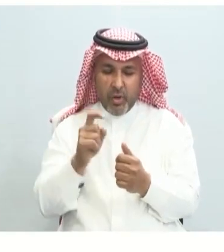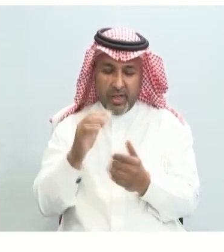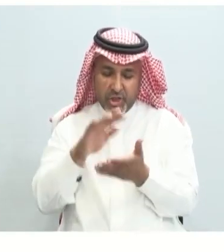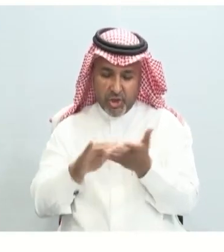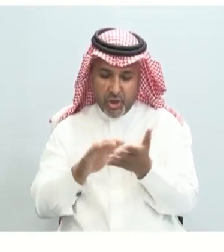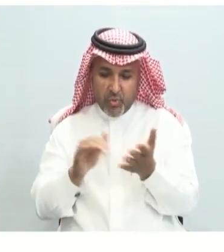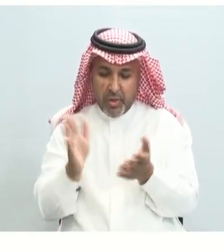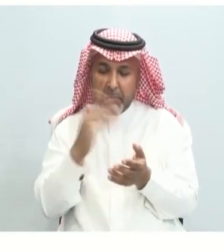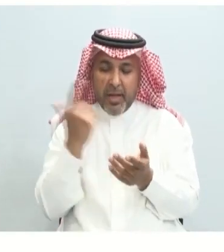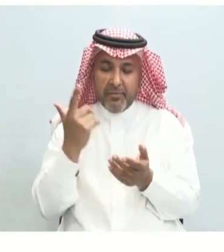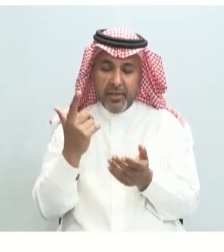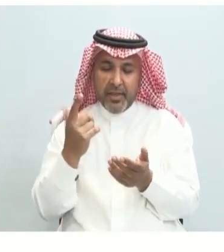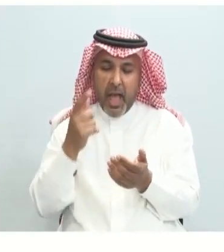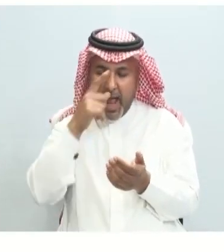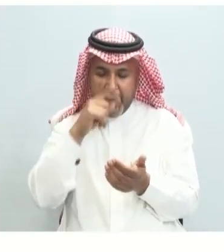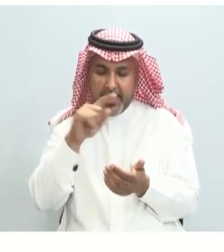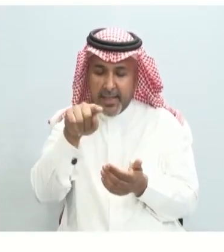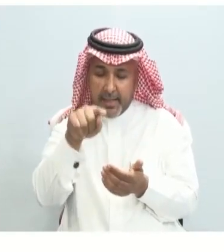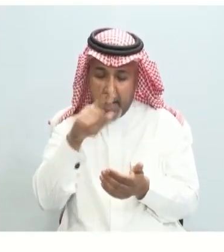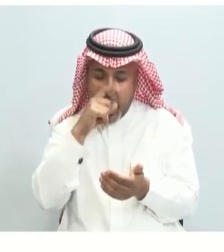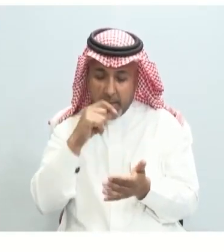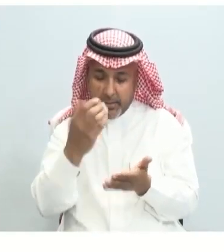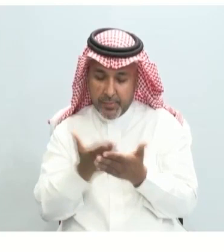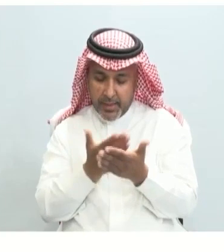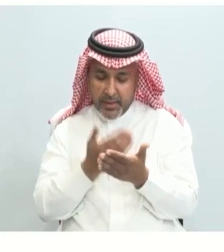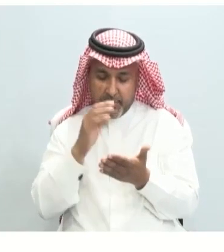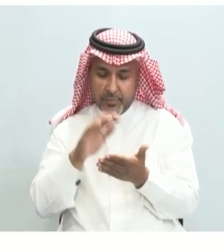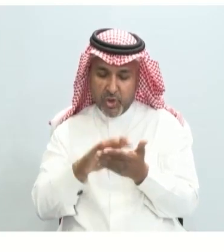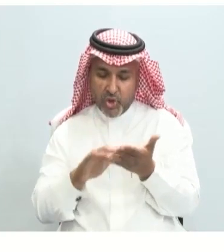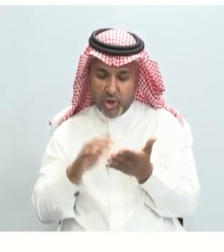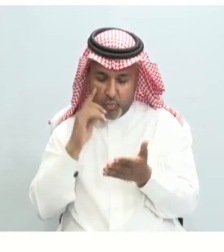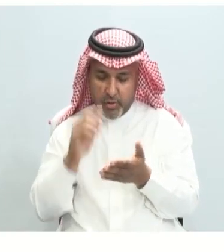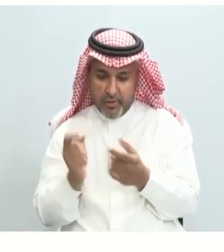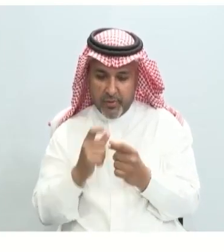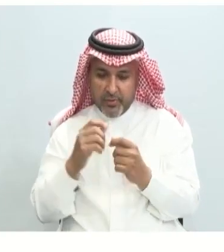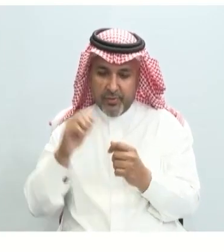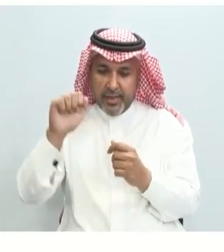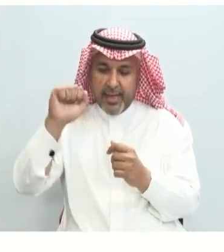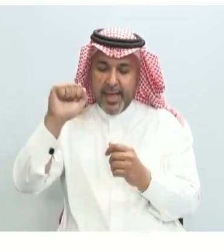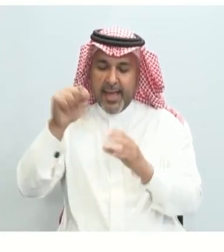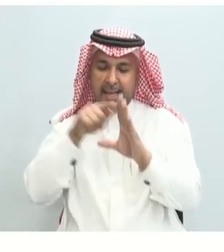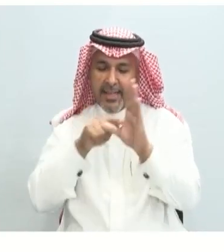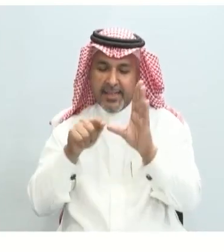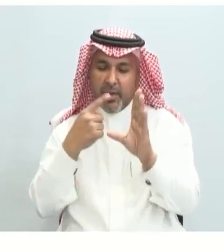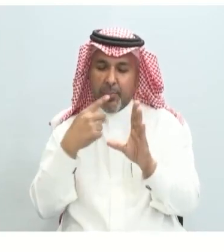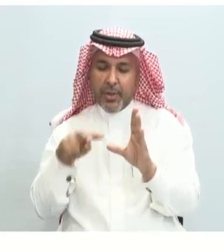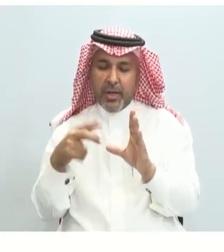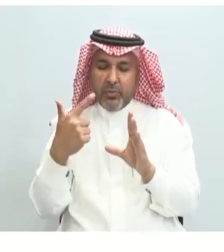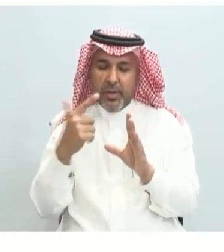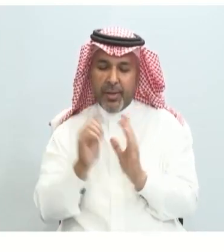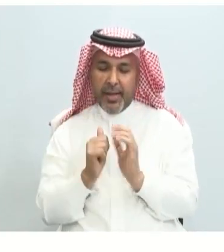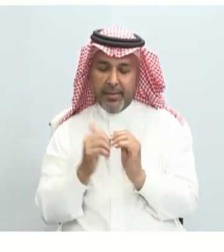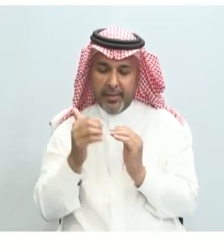تحط الزوايا جنب بعض وكل زاويه قدامها ضلعها فانا هنا اعطاك الزاويه اي انها 1007